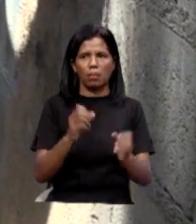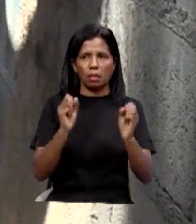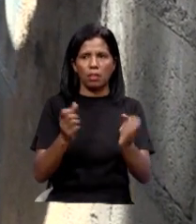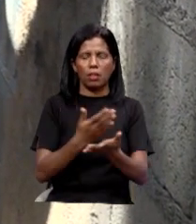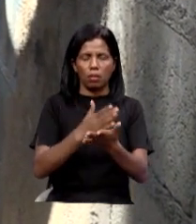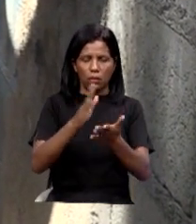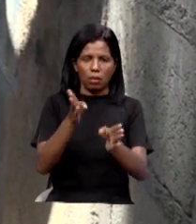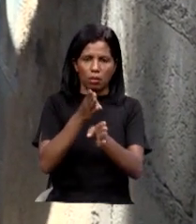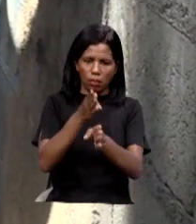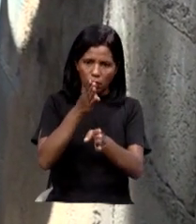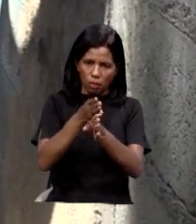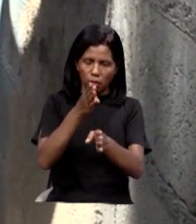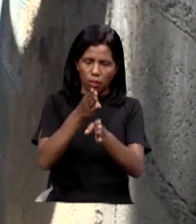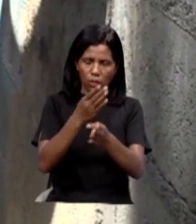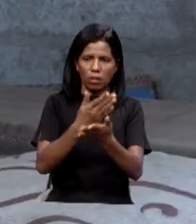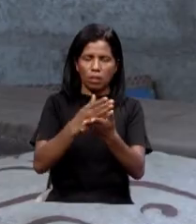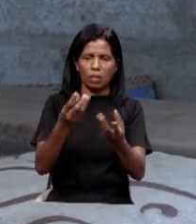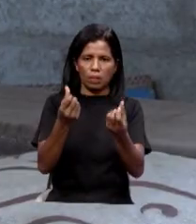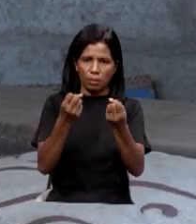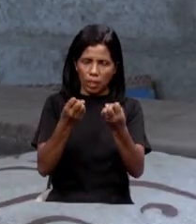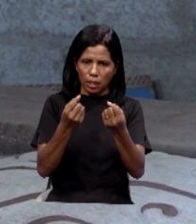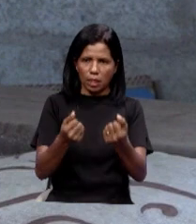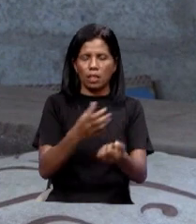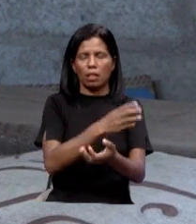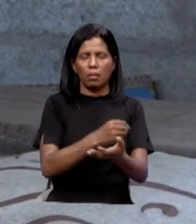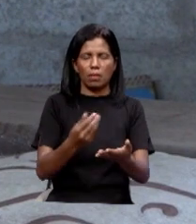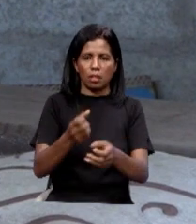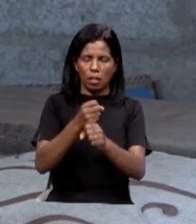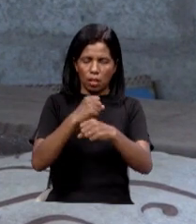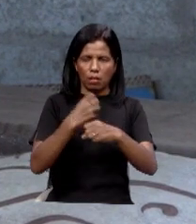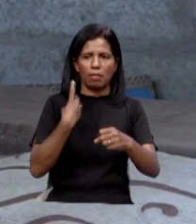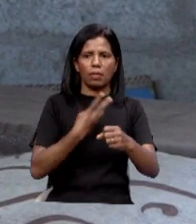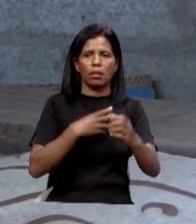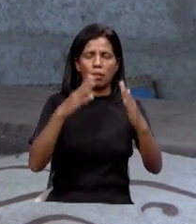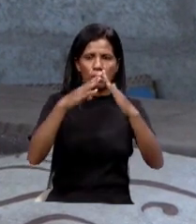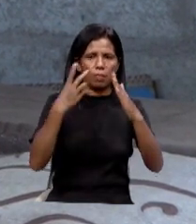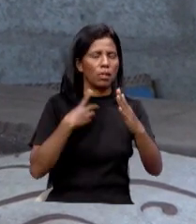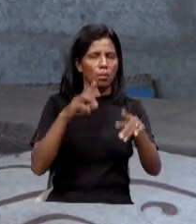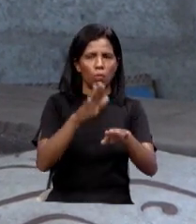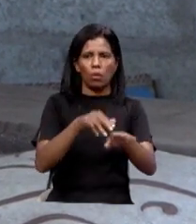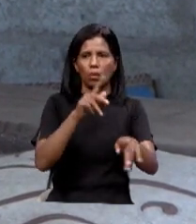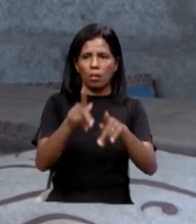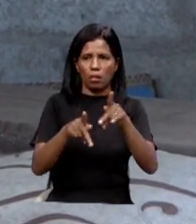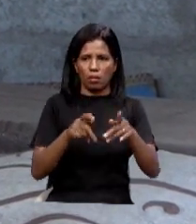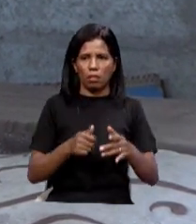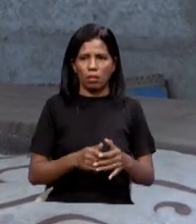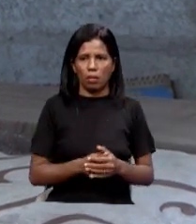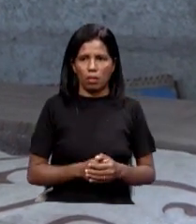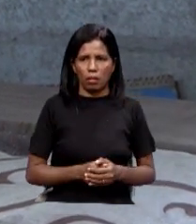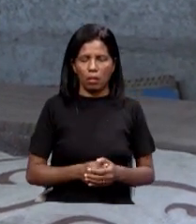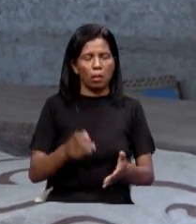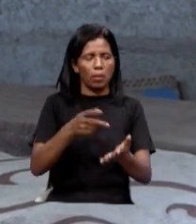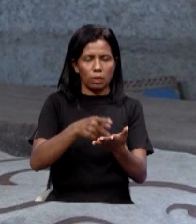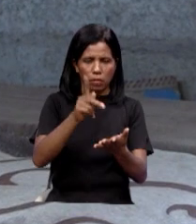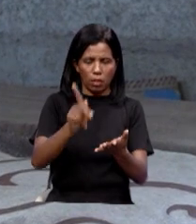bataku hola semin ti rehene. Bas amla boleh mah badan ni dah. So badan amla boleh so amla oksan hirma mah tu sirin